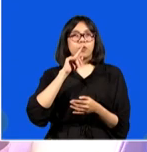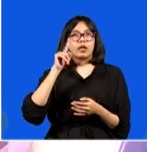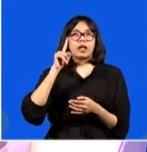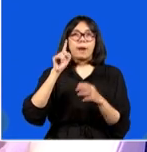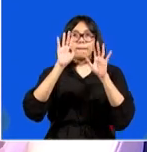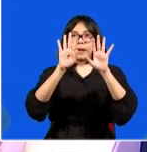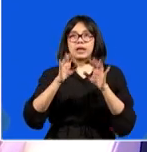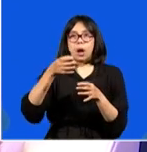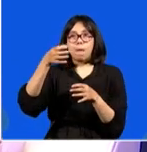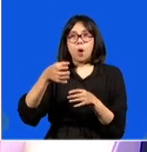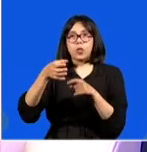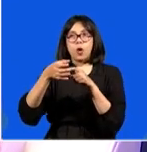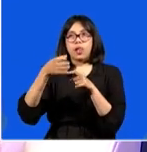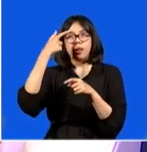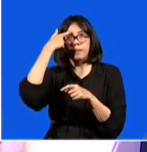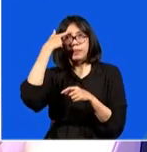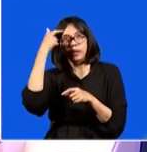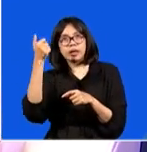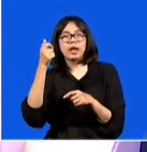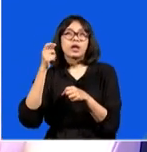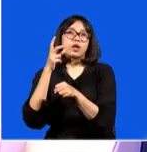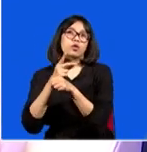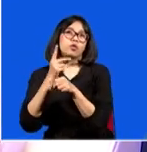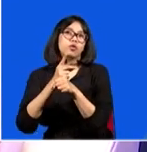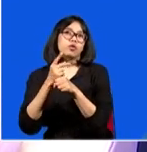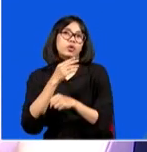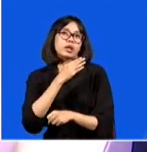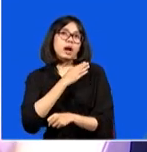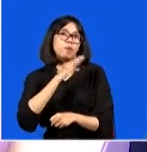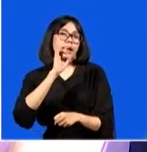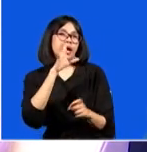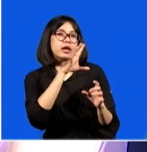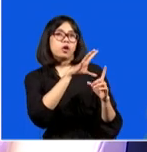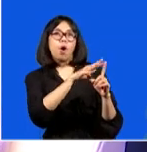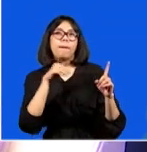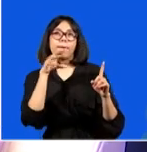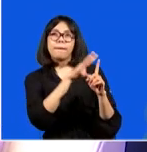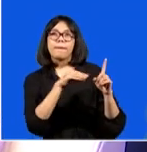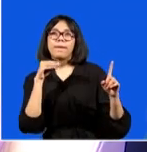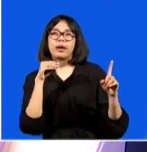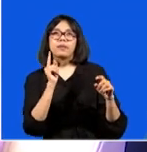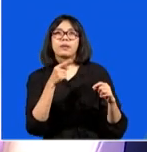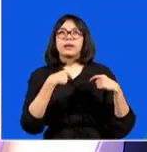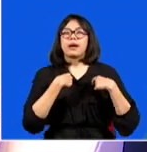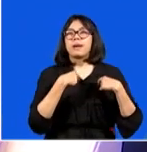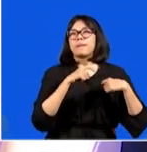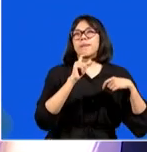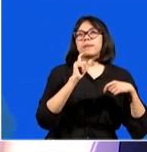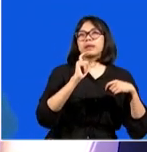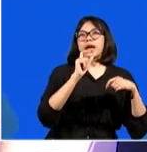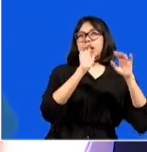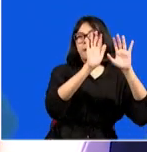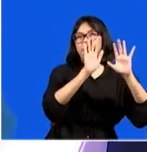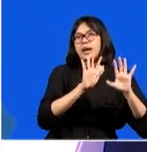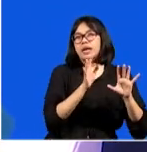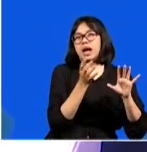dimodifikasi lagi oleh guru-guru dari kabupaten lain dengan karena dengan media yang sangat mudah dan bahan yang ini